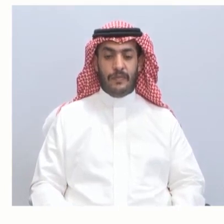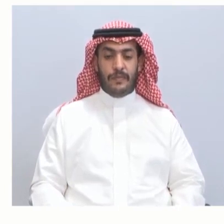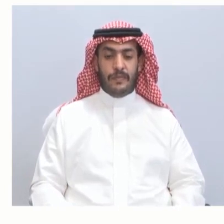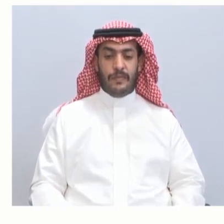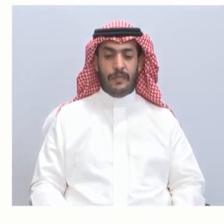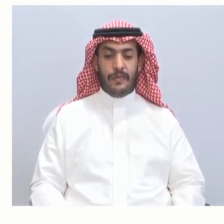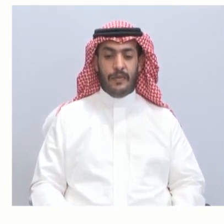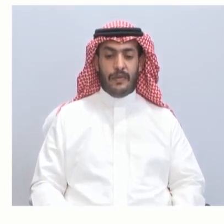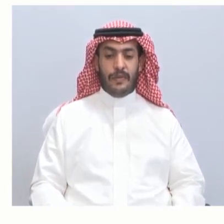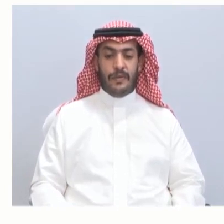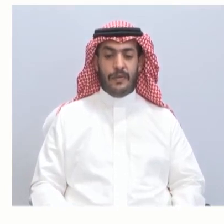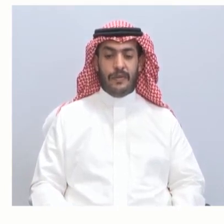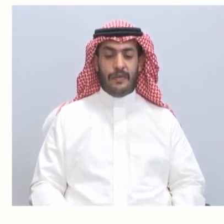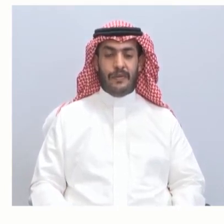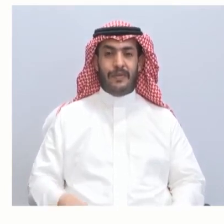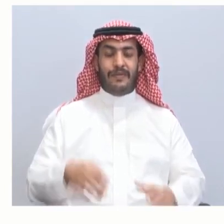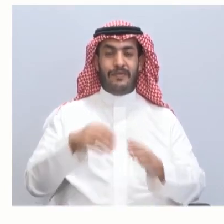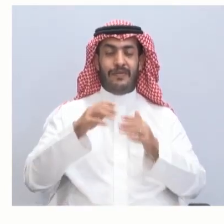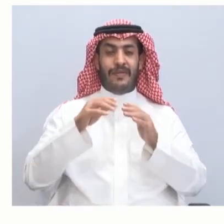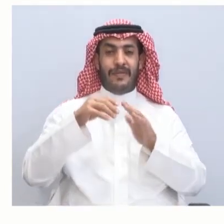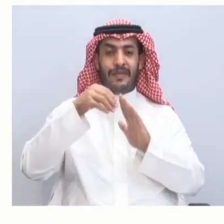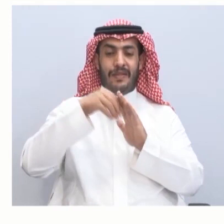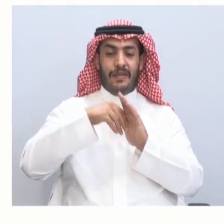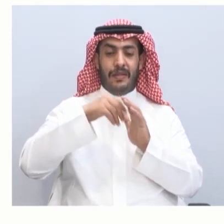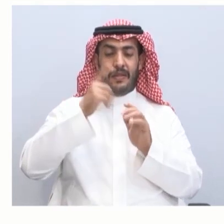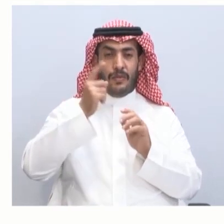سقطت الدوله